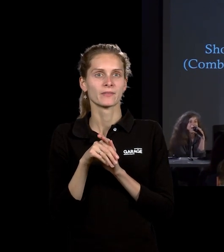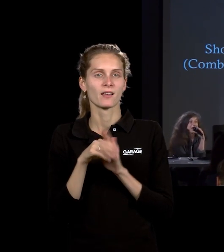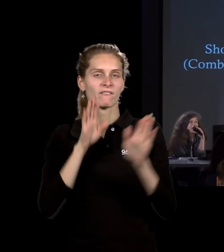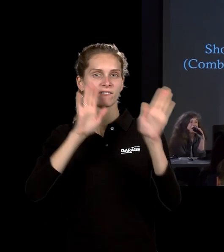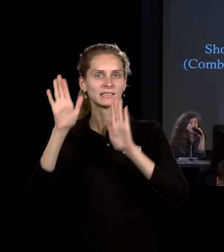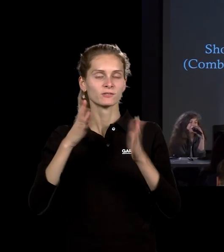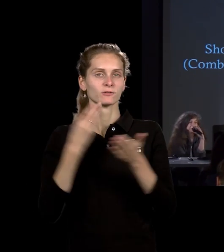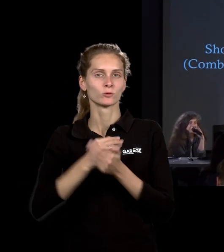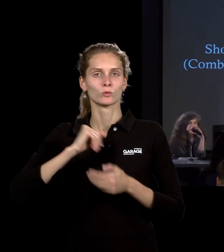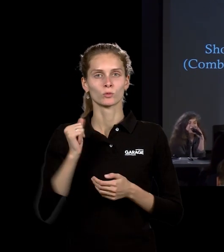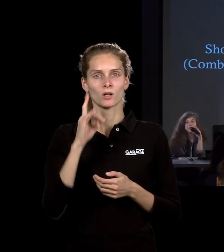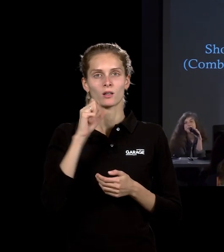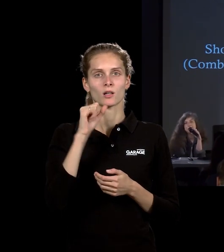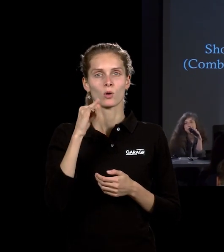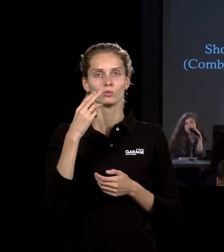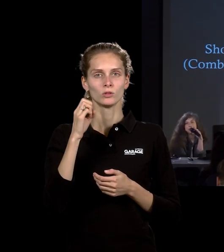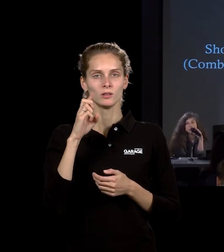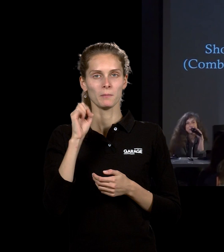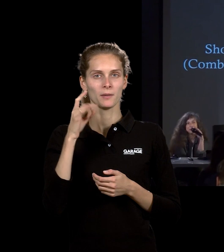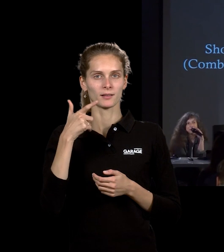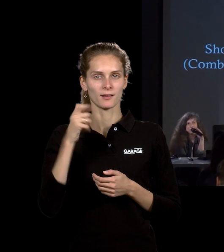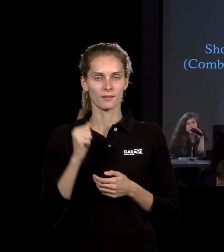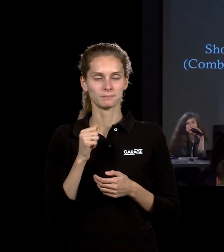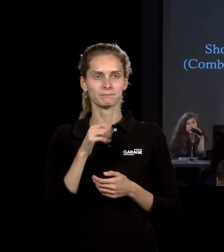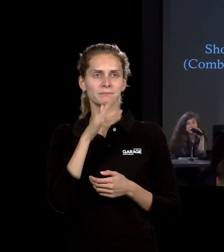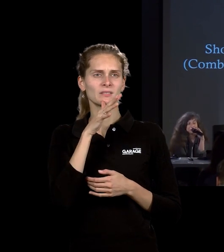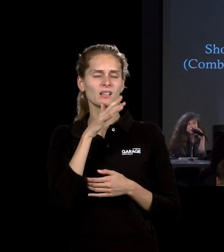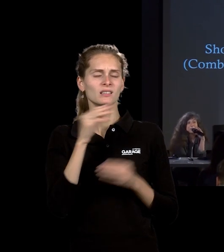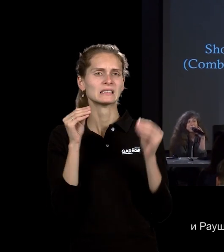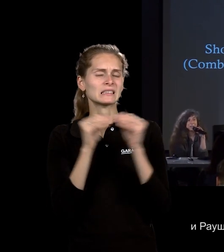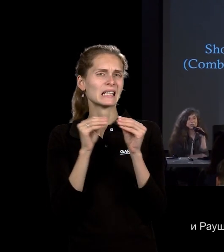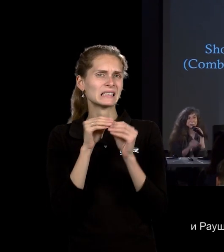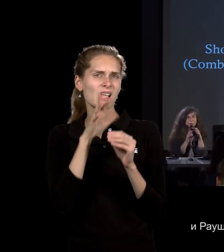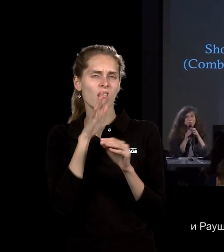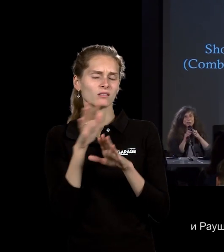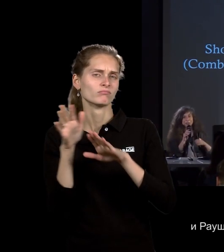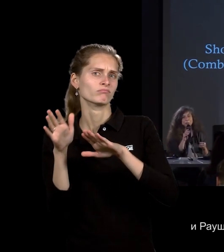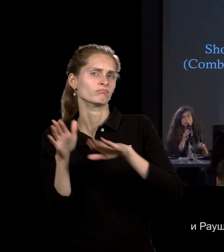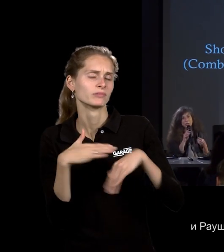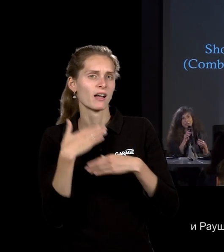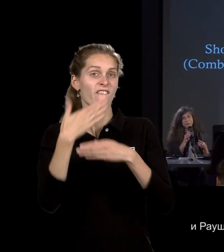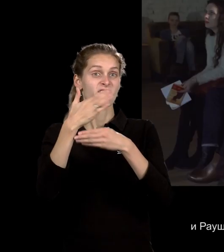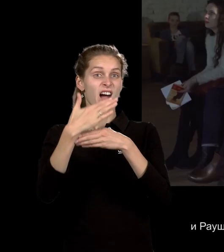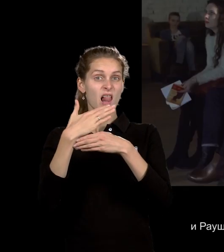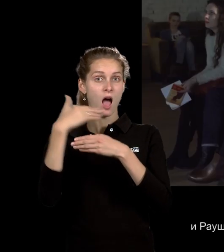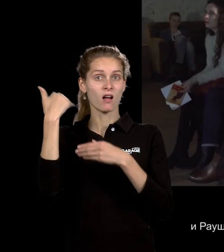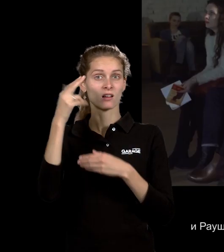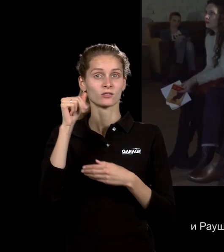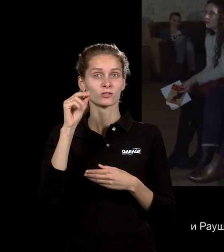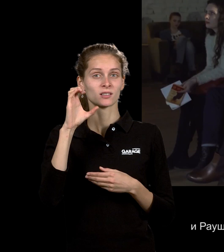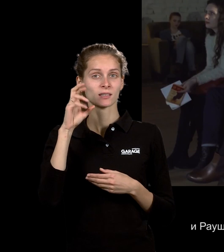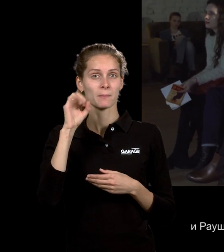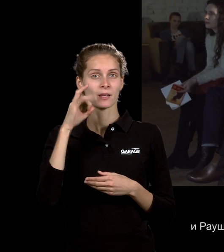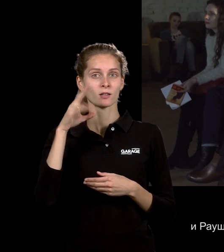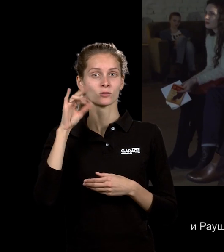Раушенберга. Лет через 10 после того, как это произведение было создано, флаг Джаспера Джонса из него украли. И Раушенберг